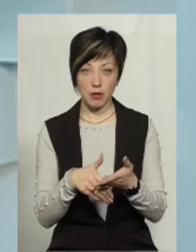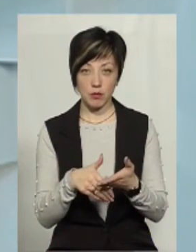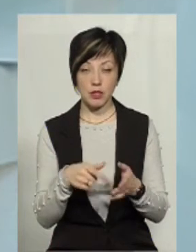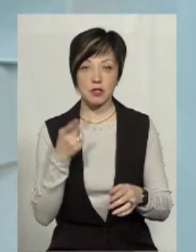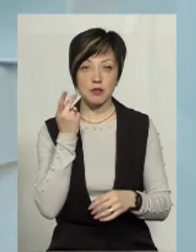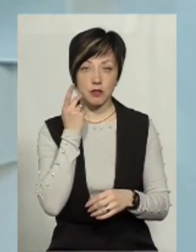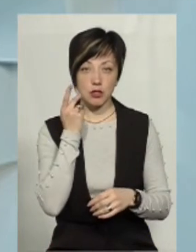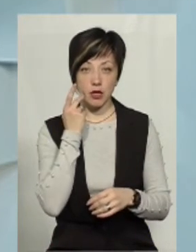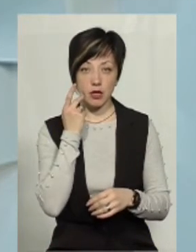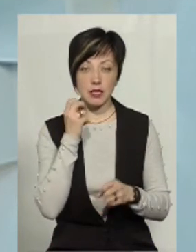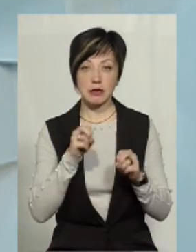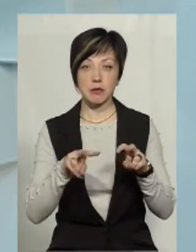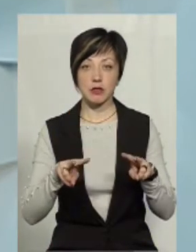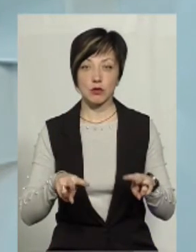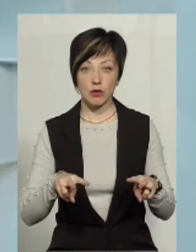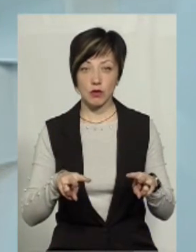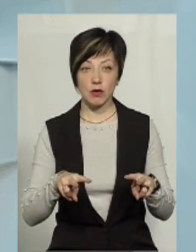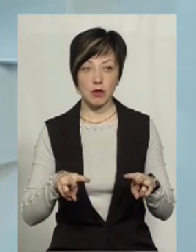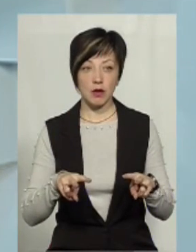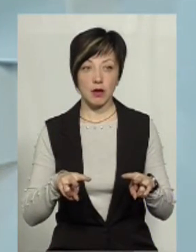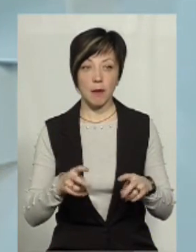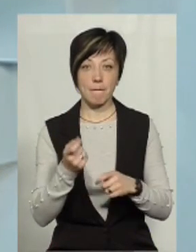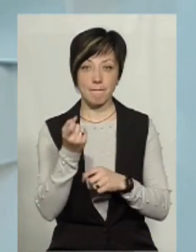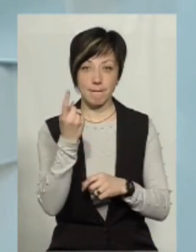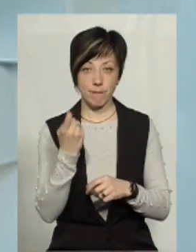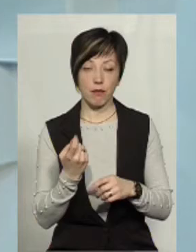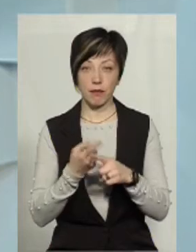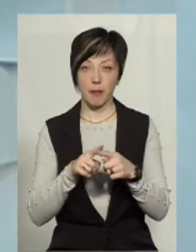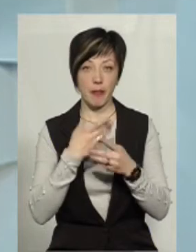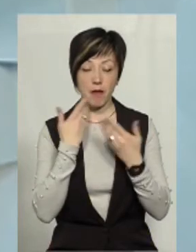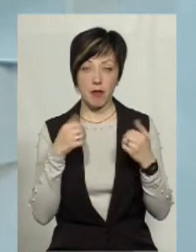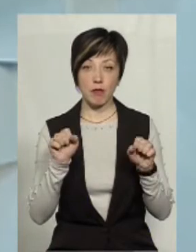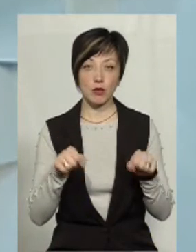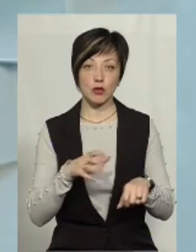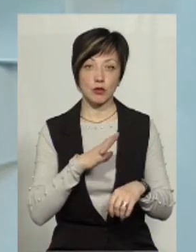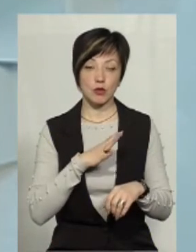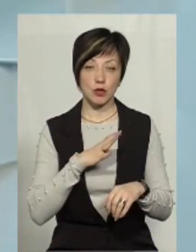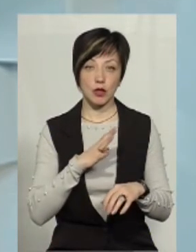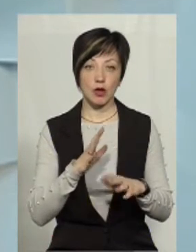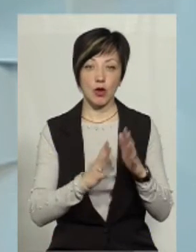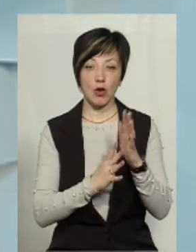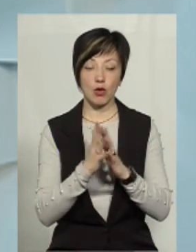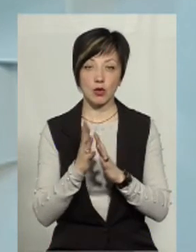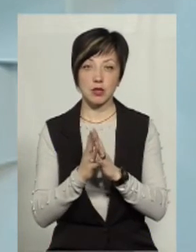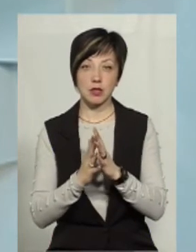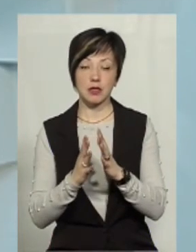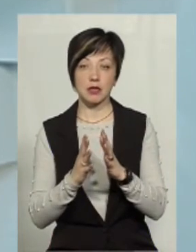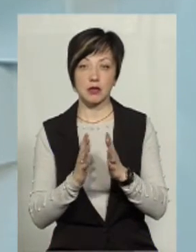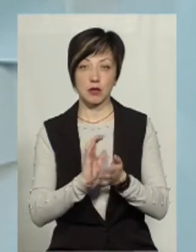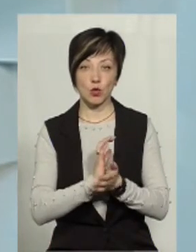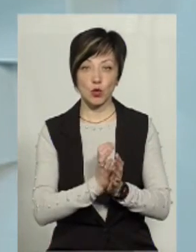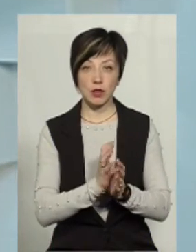Ну, зазвичай спеціалізованих хлоповок у людей немає, це можуть бути як і рослинність, дерева,